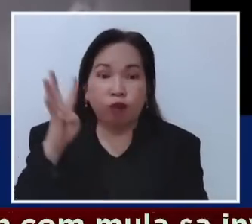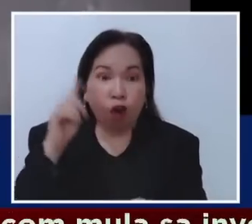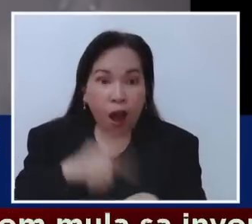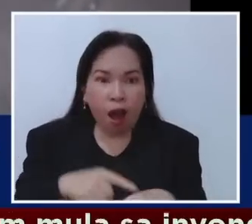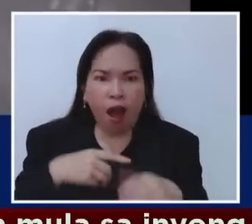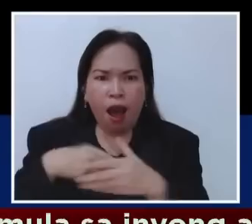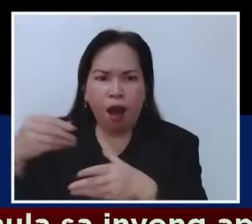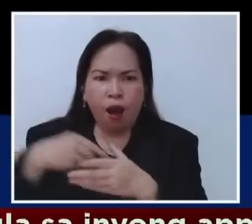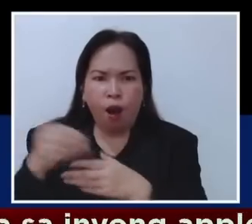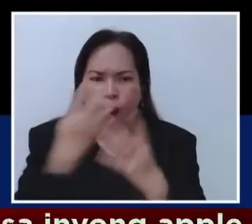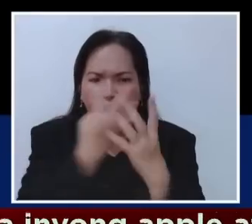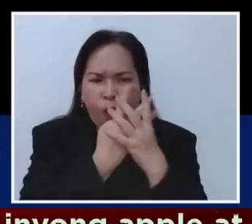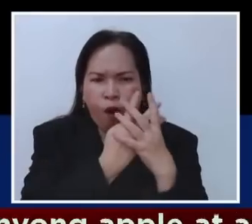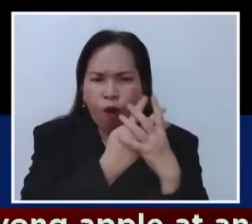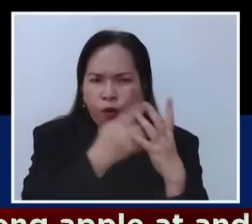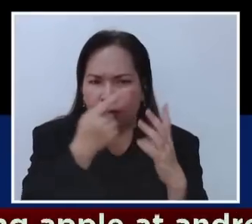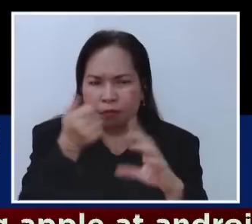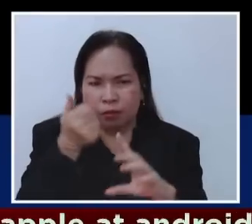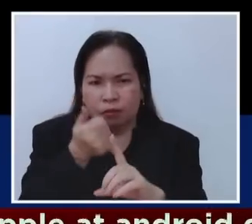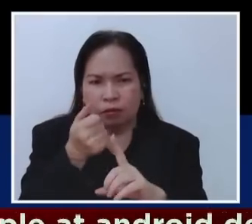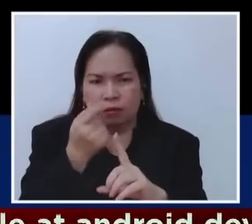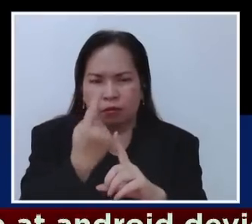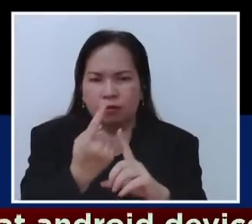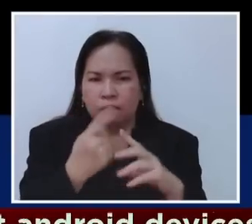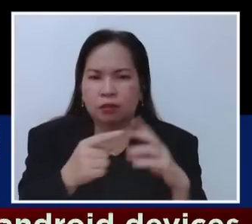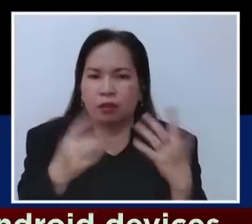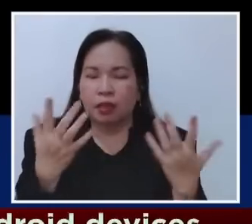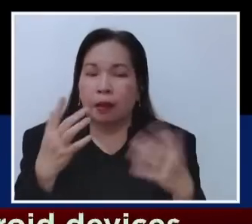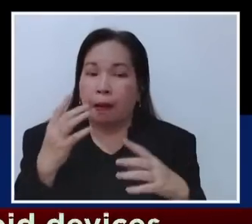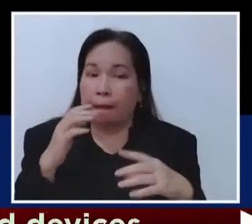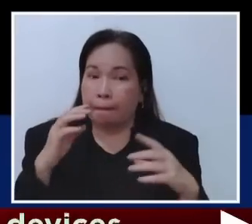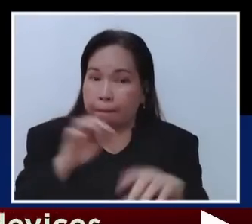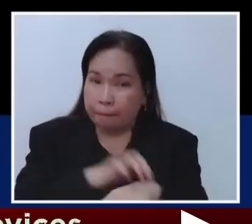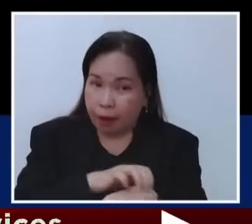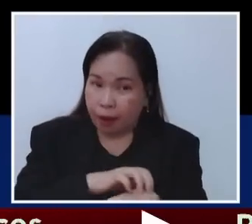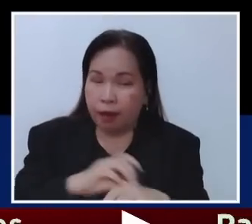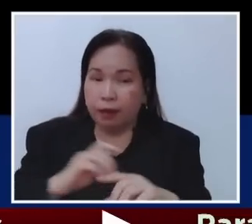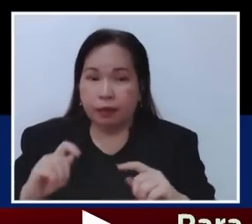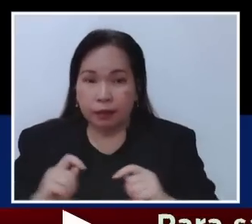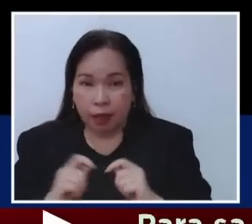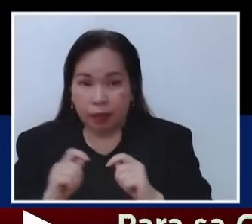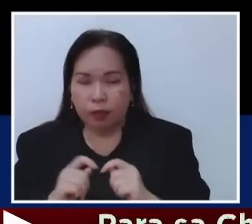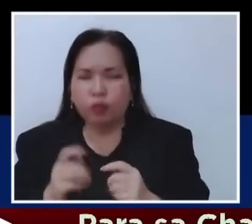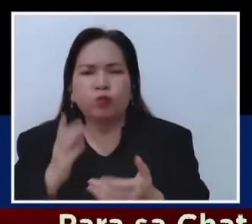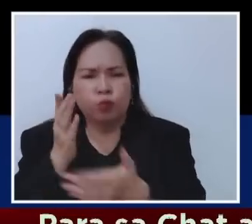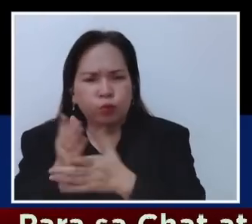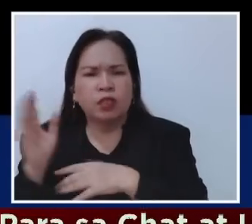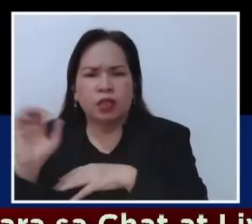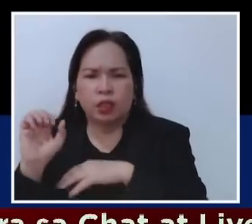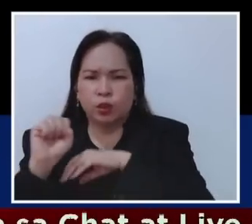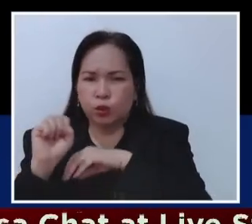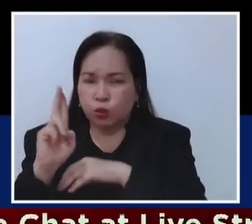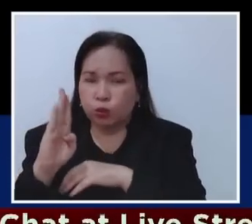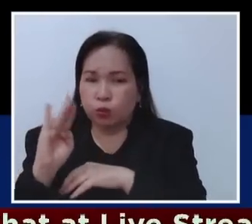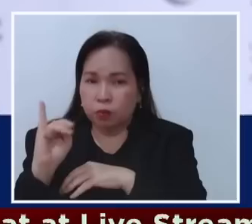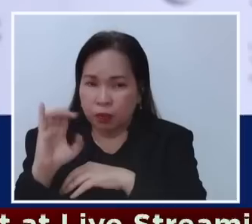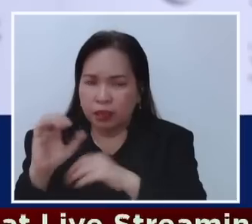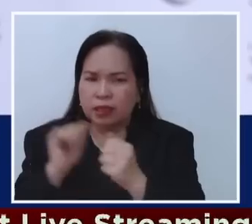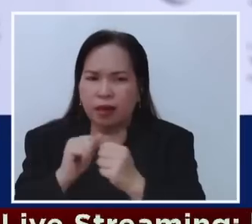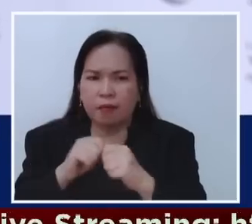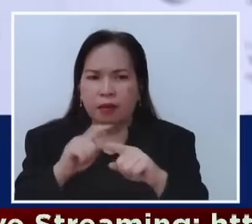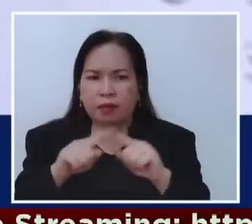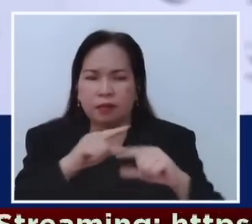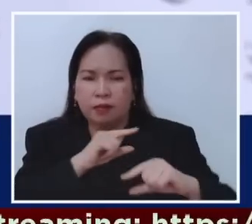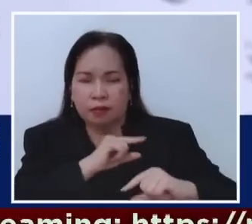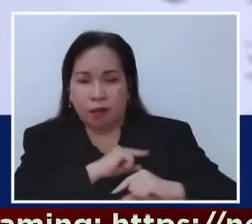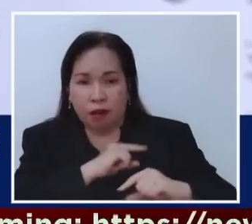si Dera. Bukod sa Makati at Tagaytay, nagkalatagan at Subic din umano si Dera kasama ang ilang jail guard at opisyal. I can